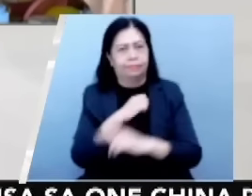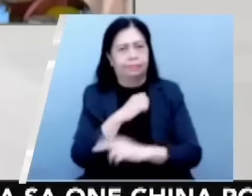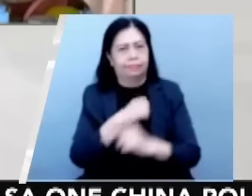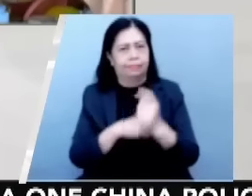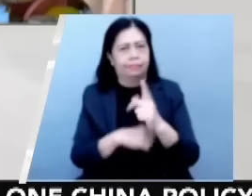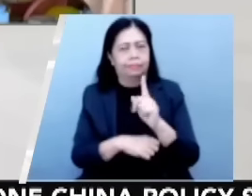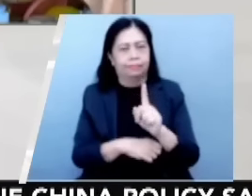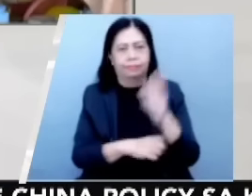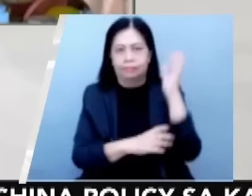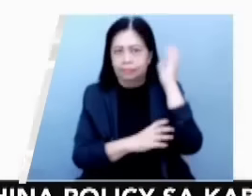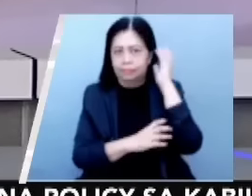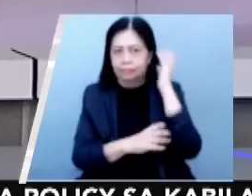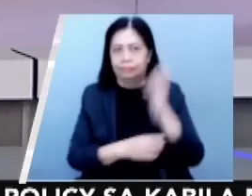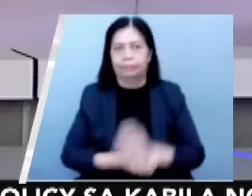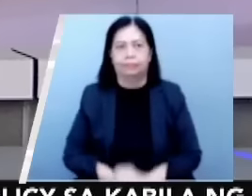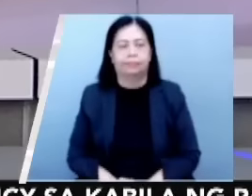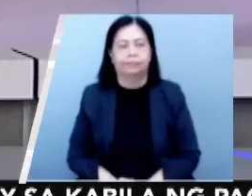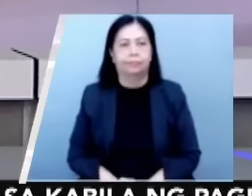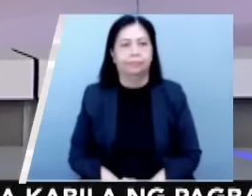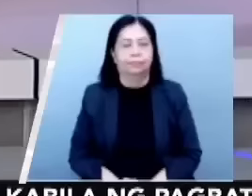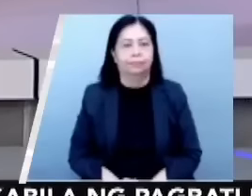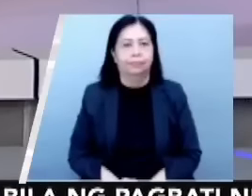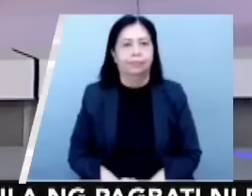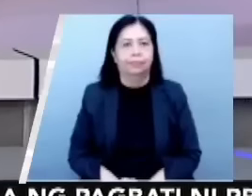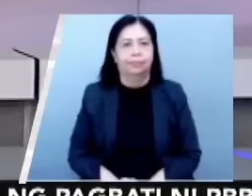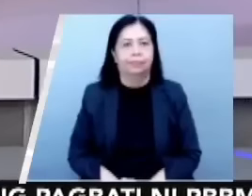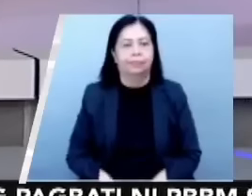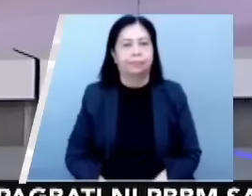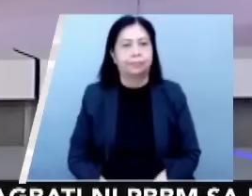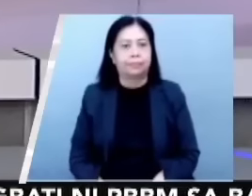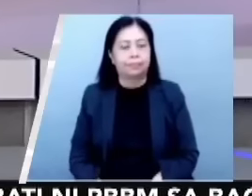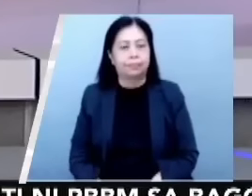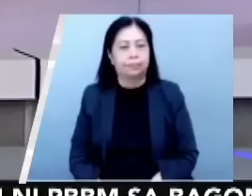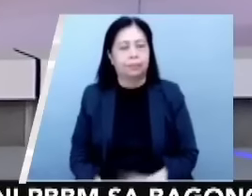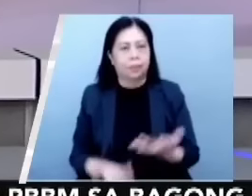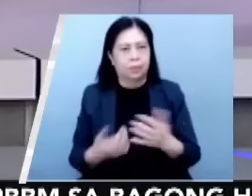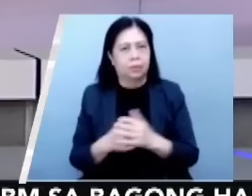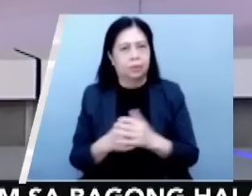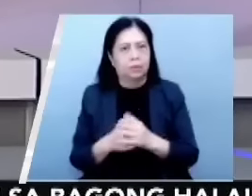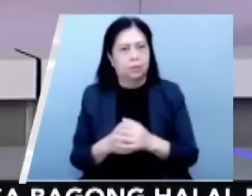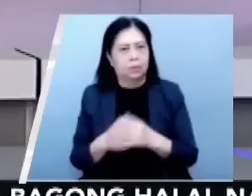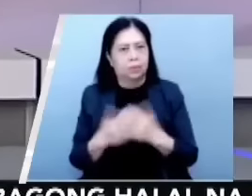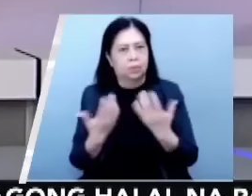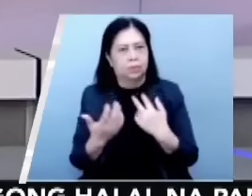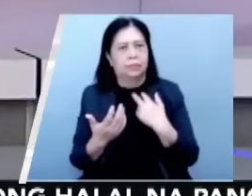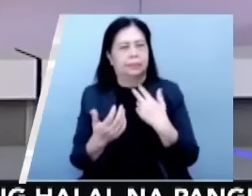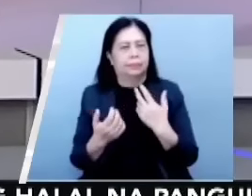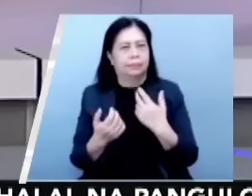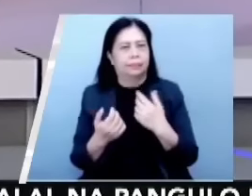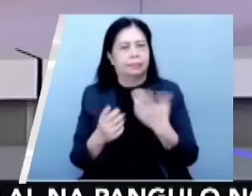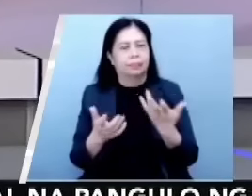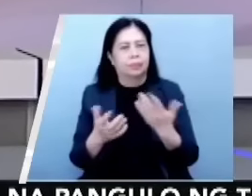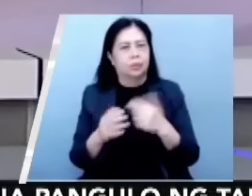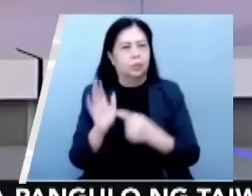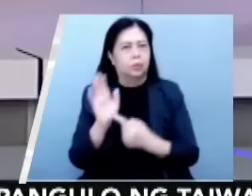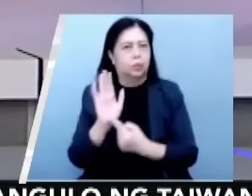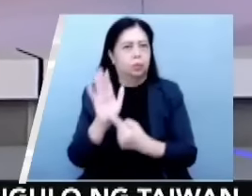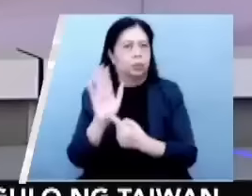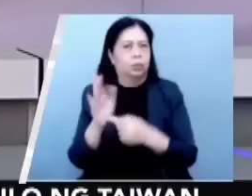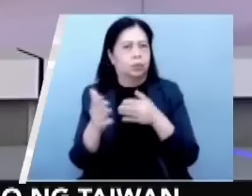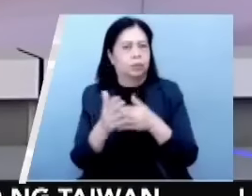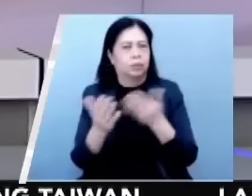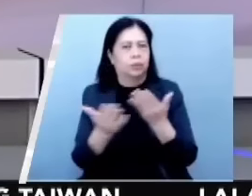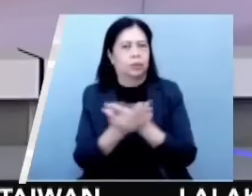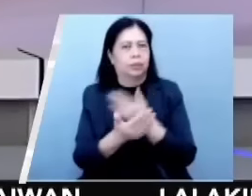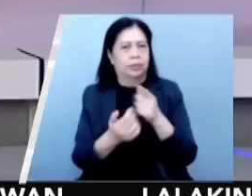One Mindanao. Tila nabalahaw ang protesta ng ilang grupo kontra modernisasyon ng mga jeepney.